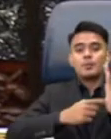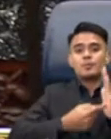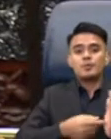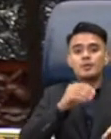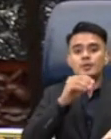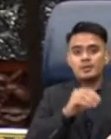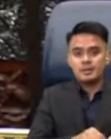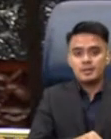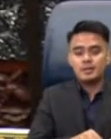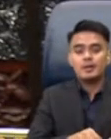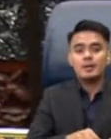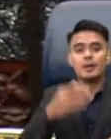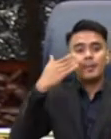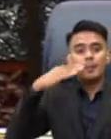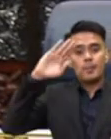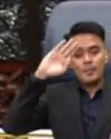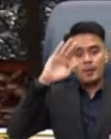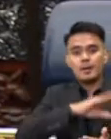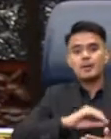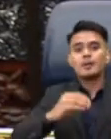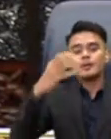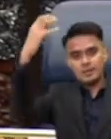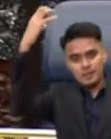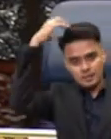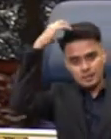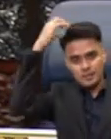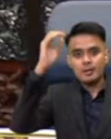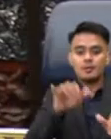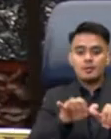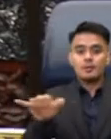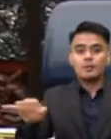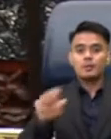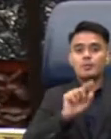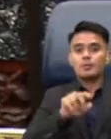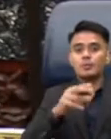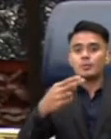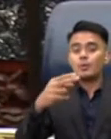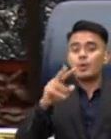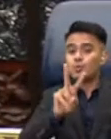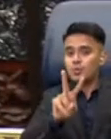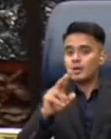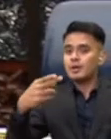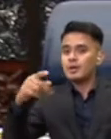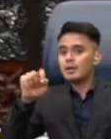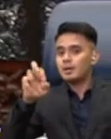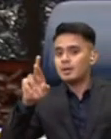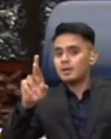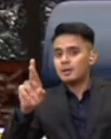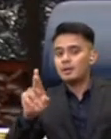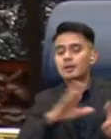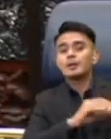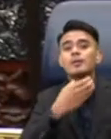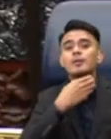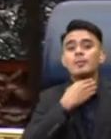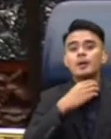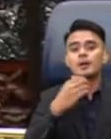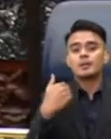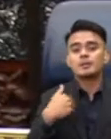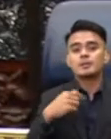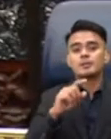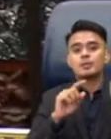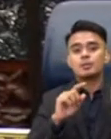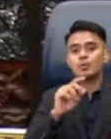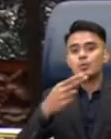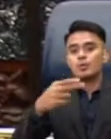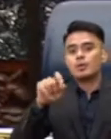peladang di negeri Perlis dan Selangor seluas 1.2 hektar Dan Ladang bikam perak seluas 1 hektar